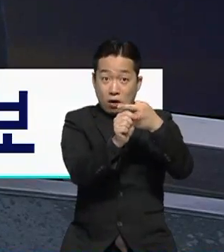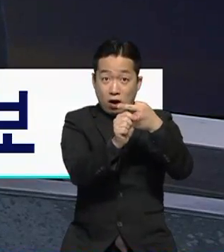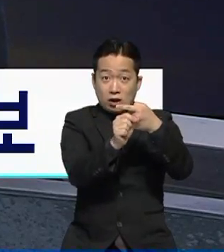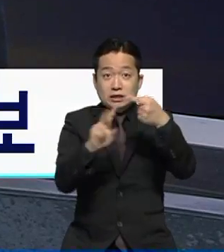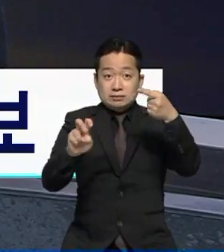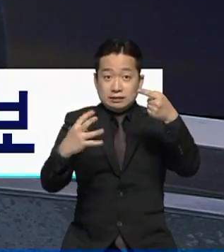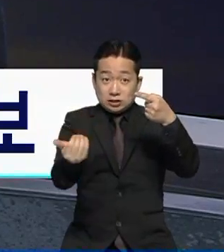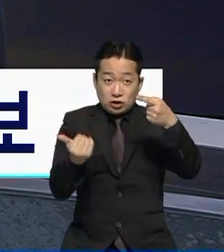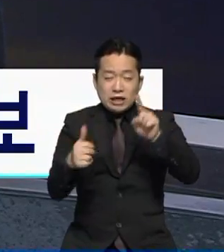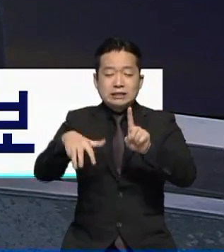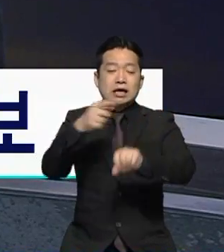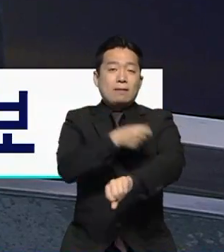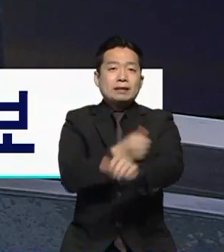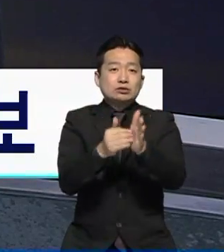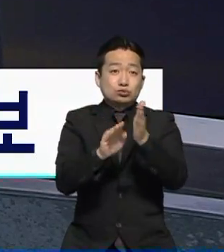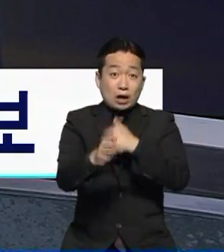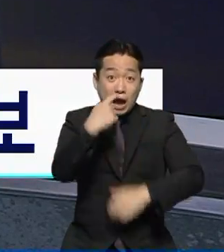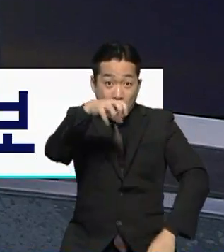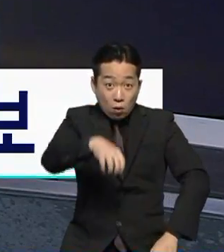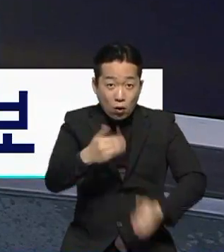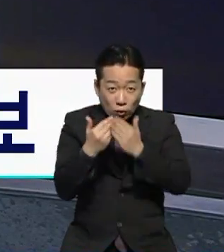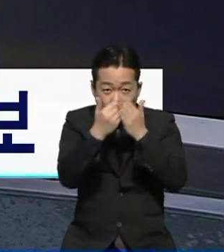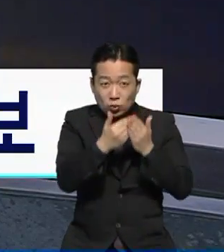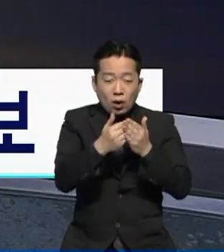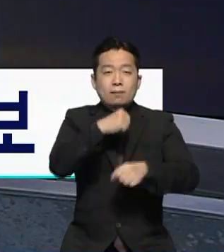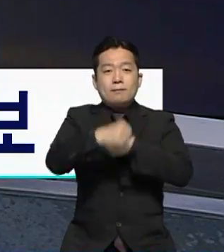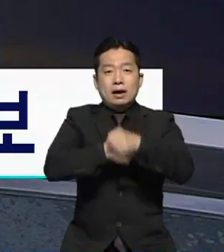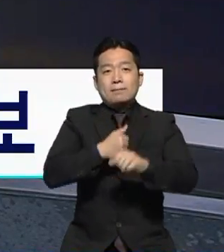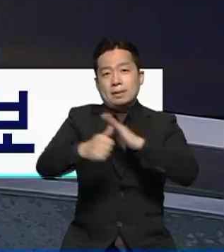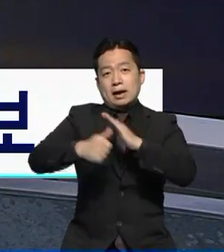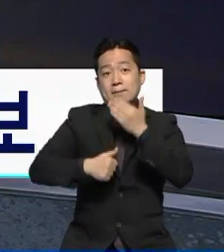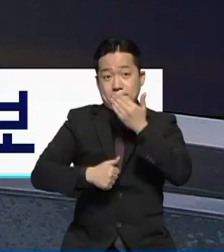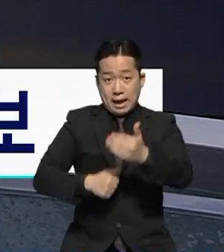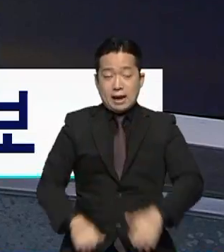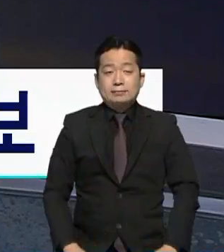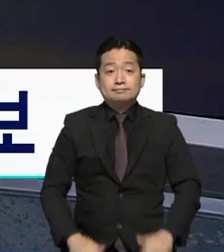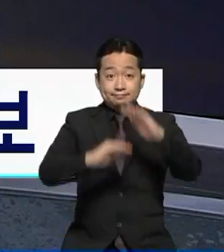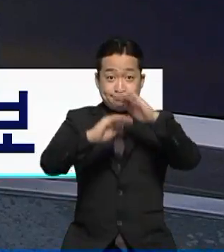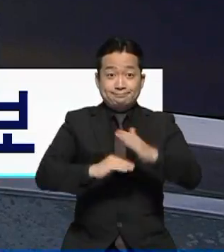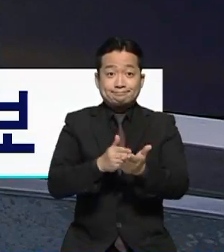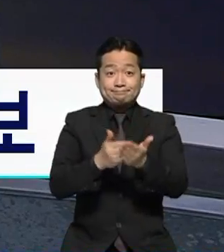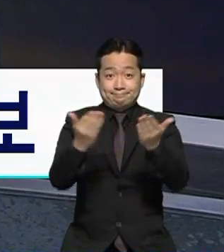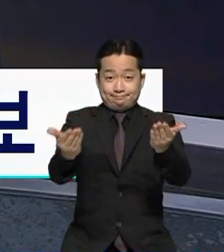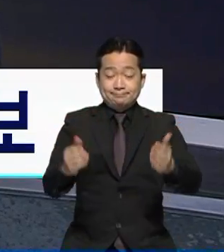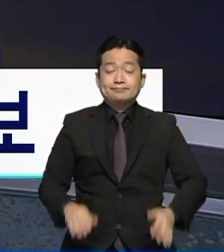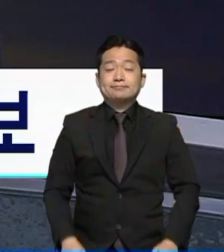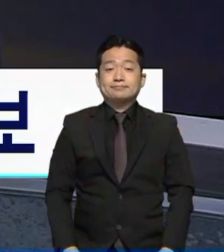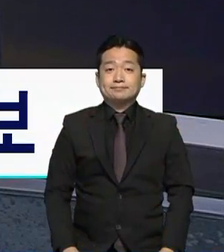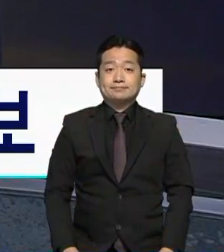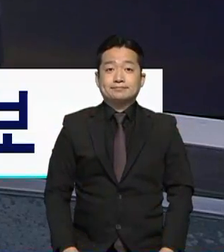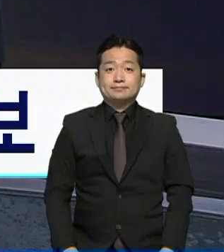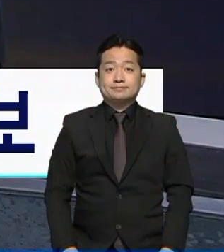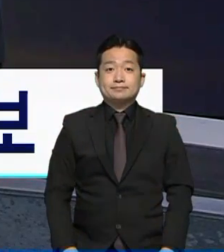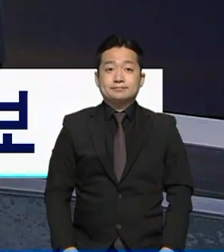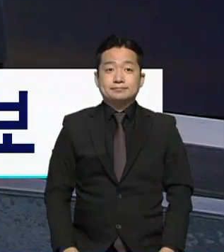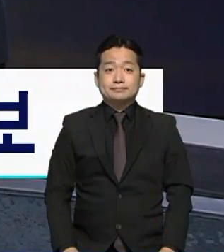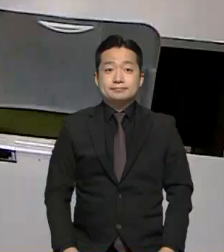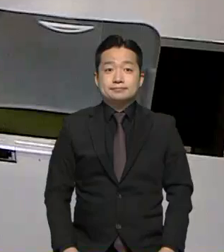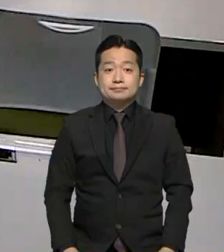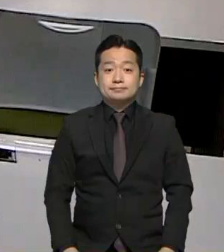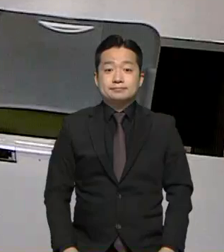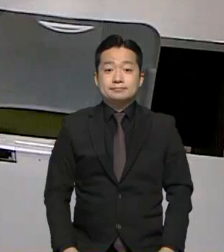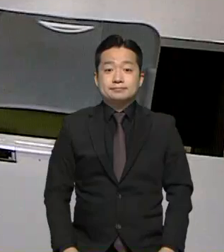1차 접종을 해야 학원과 독서실을 마음 편히 다닐 수 있습니다. 한성희 기자가 이 소식 전하겠습니다.